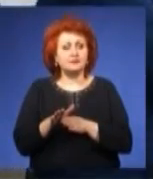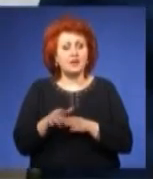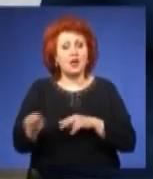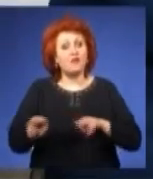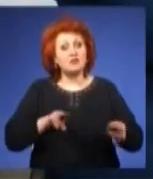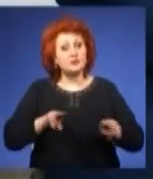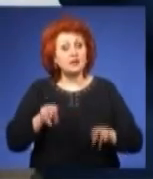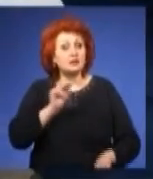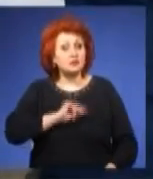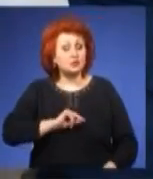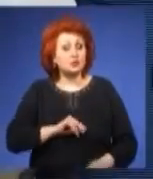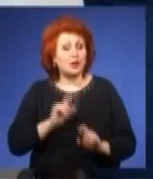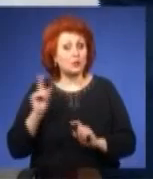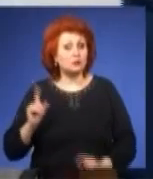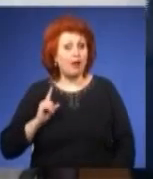соглашениями.